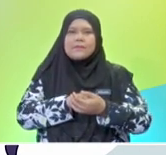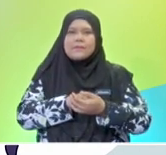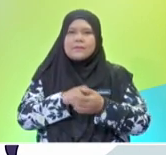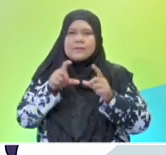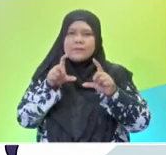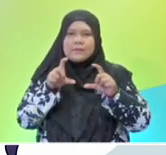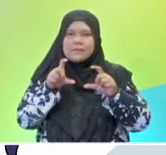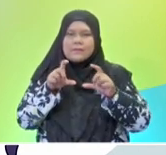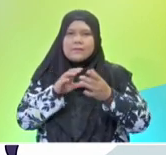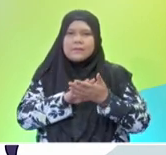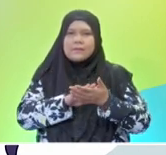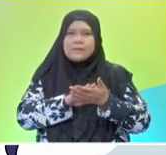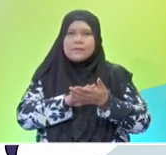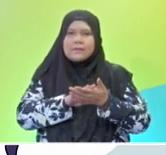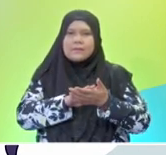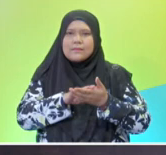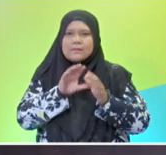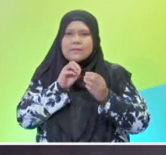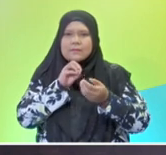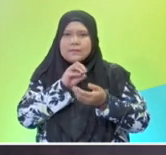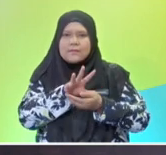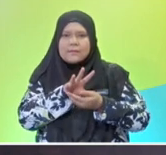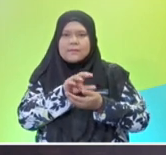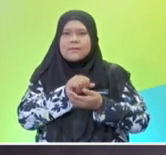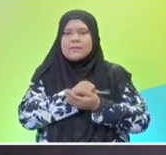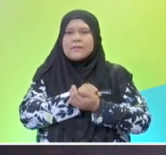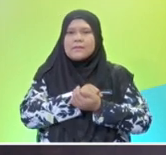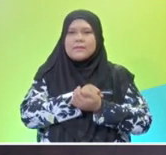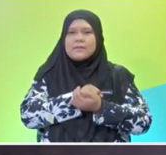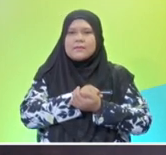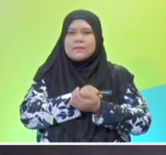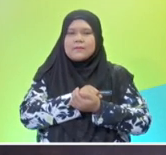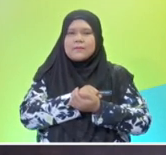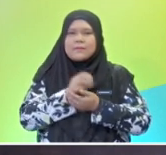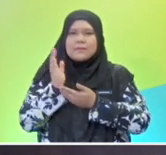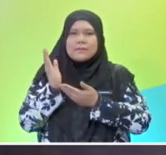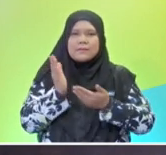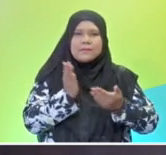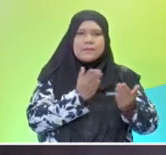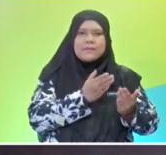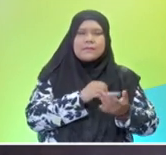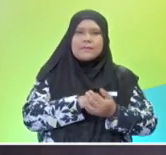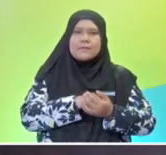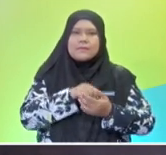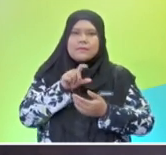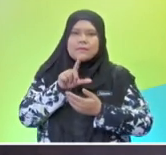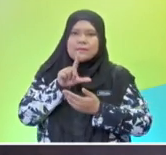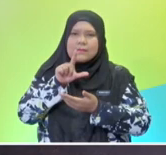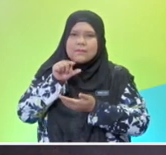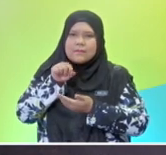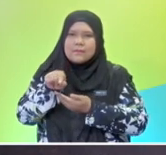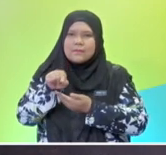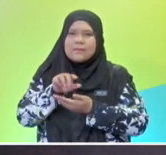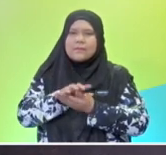kod QR tu ataupun masuk ke link tu, ke pautan itu. Betul. Cikgu? Membawa kita ke mana ni? Cikgu, kita nak main